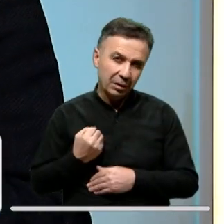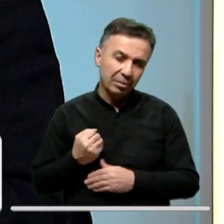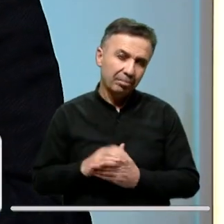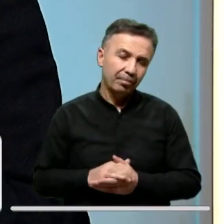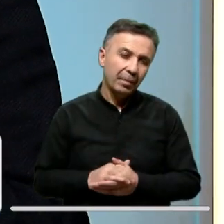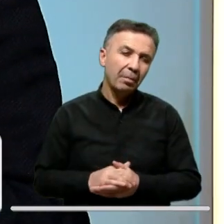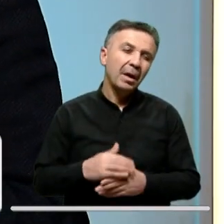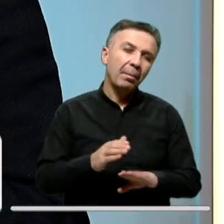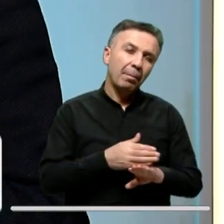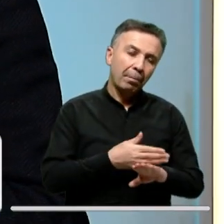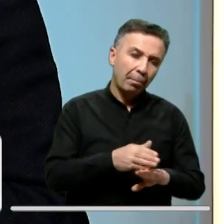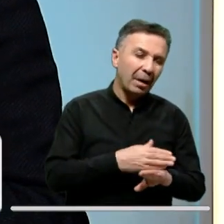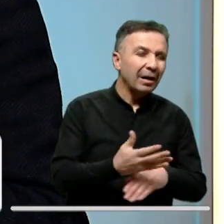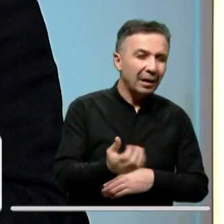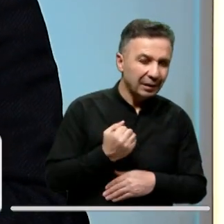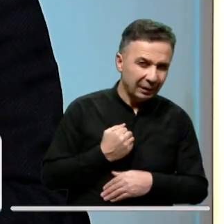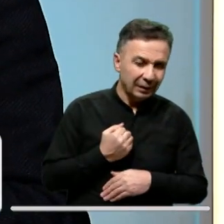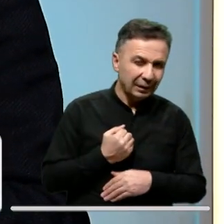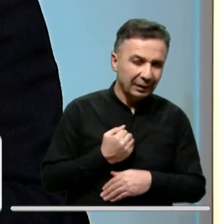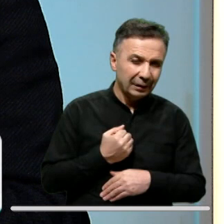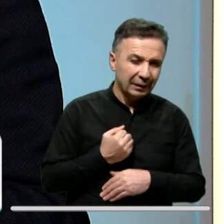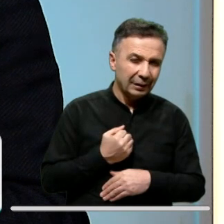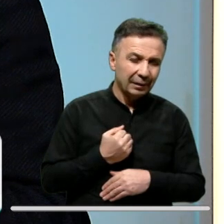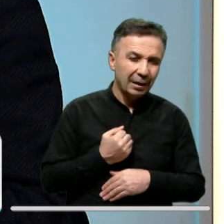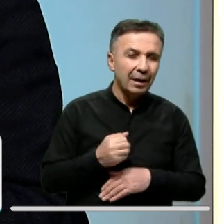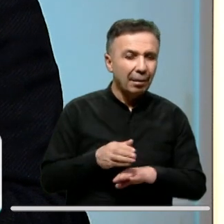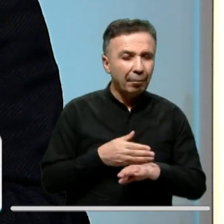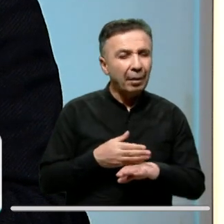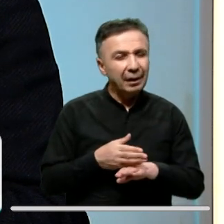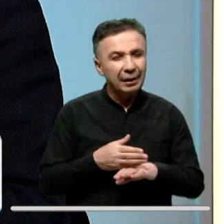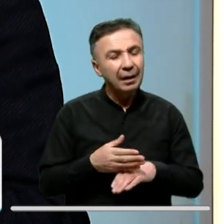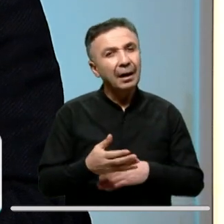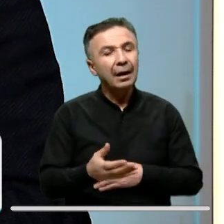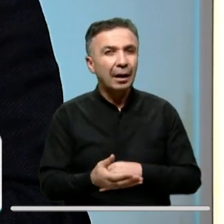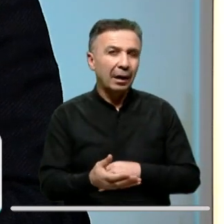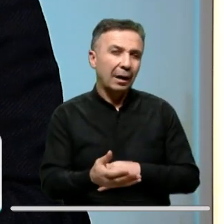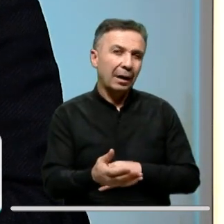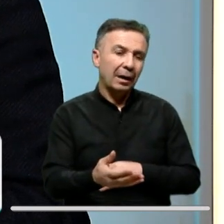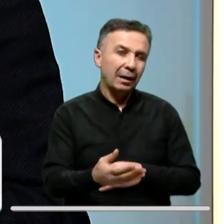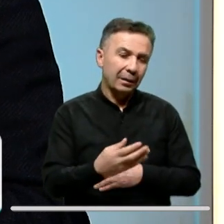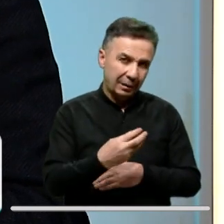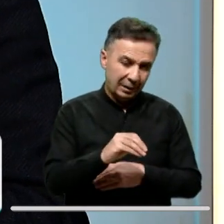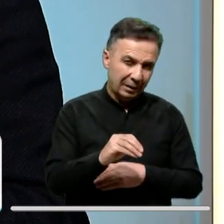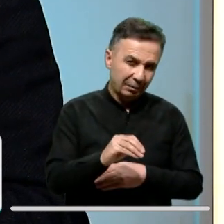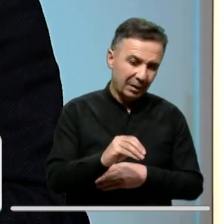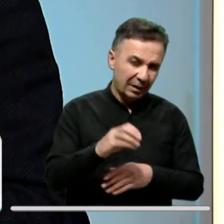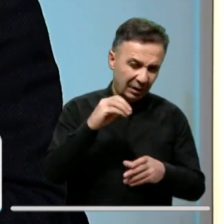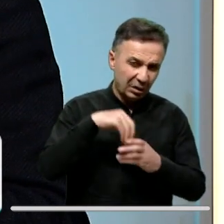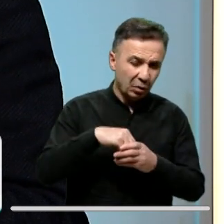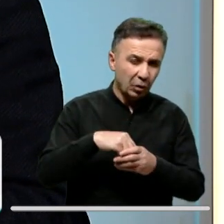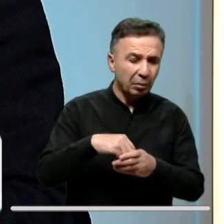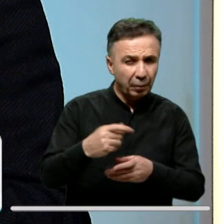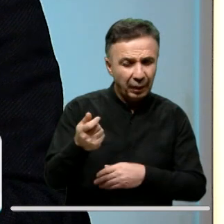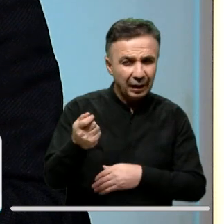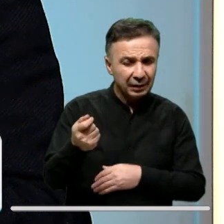Yani mesela bir mal almışsınız, rafınıza koymuşsunuz. Peki malı mal ettiğiniz rafı, yani satış için koyduğunuz, onun bir maliyeti var, fiyatı